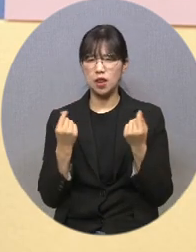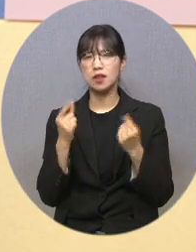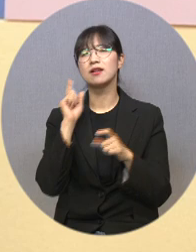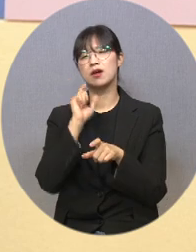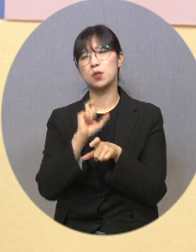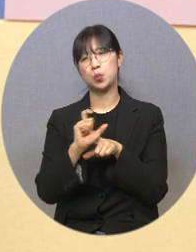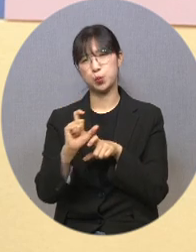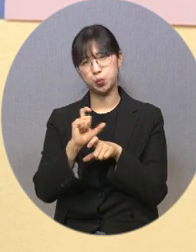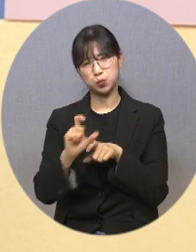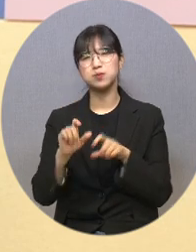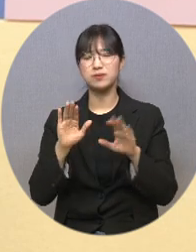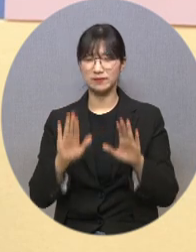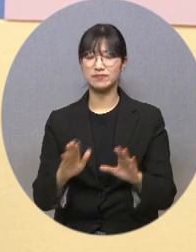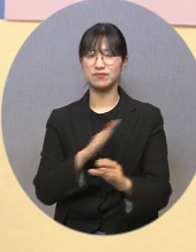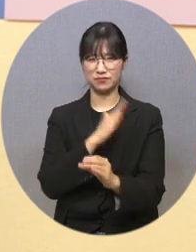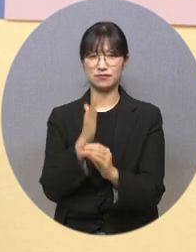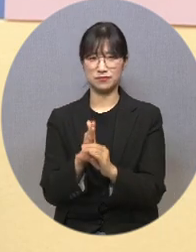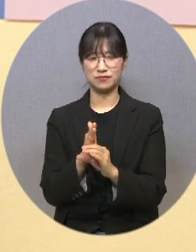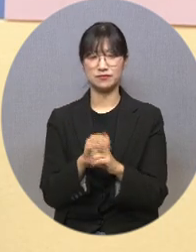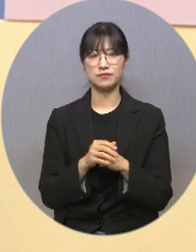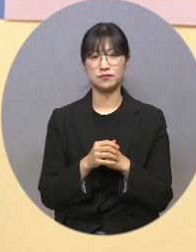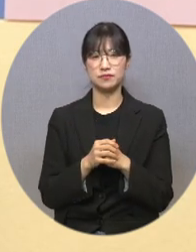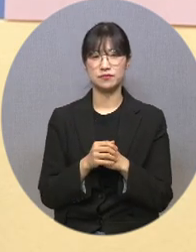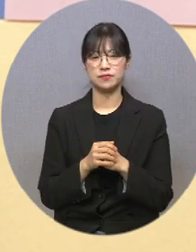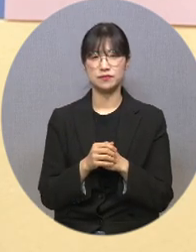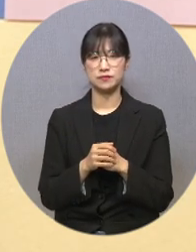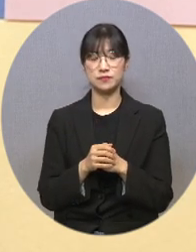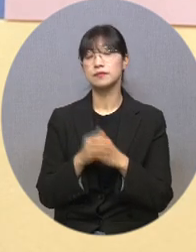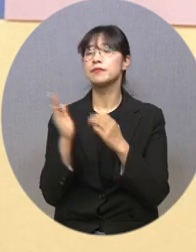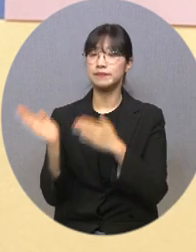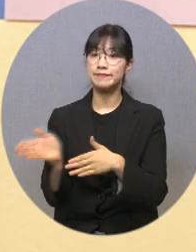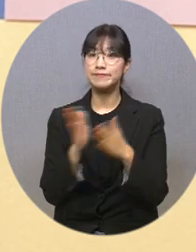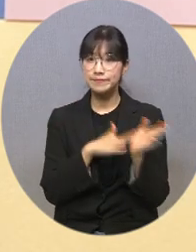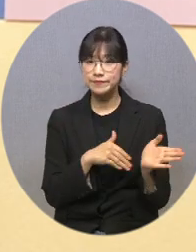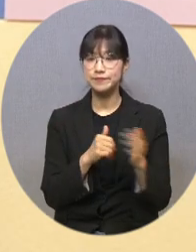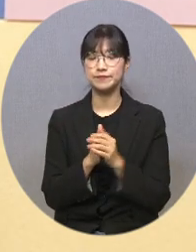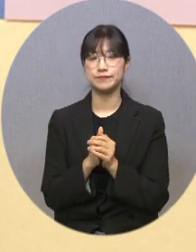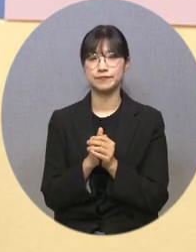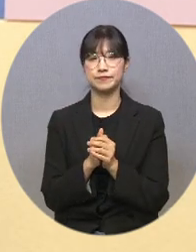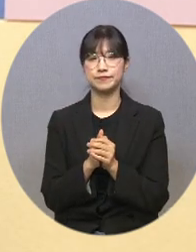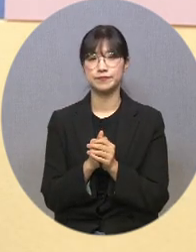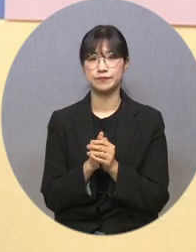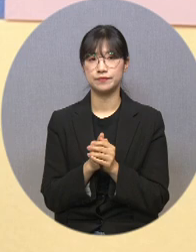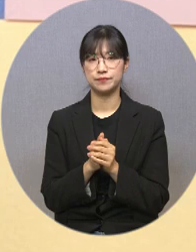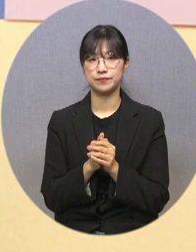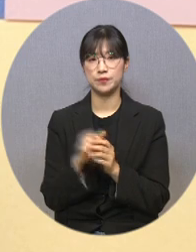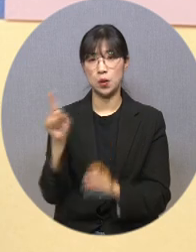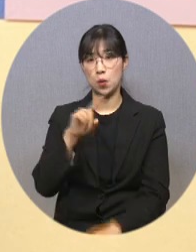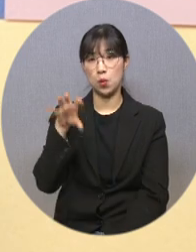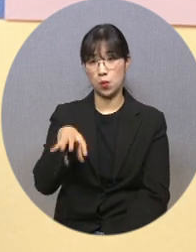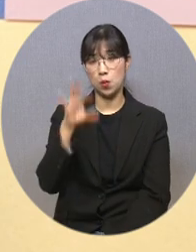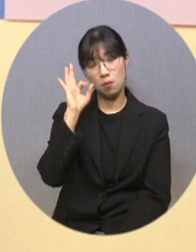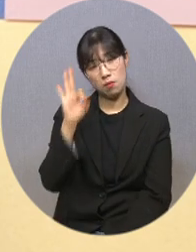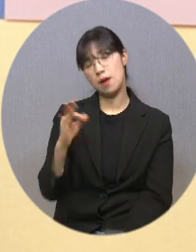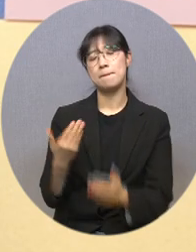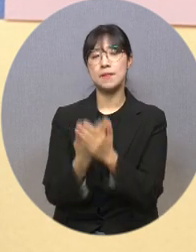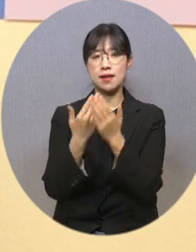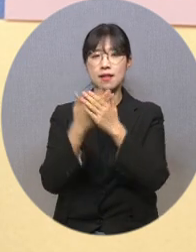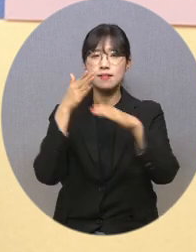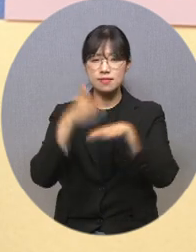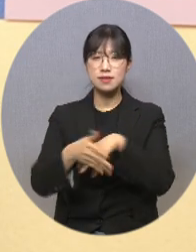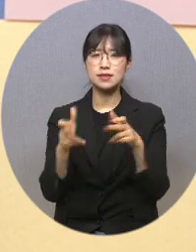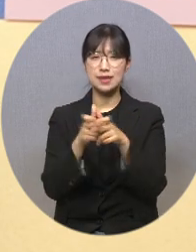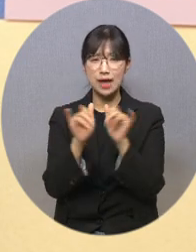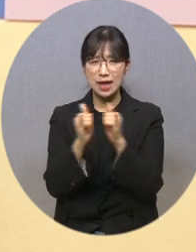고민에 현재는 빠져 있고요. 또 하나는 이제, 어느 곳에 보니까 이 발달장애인이